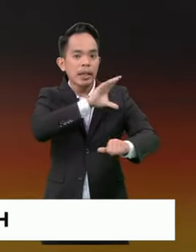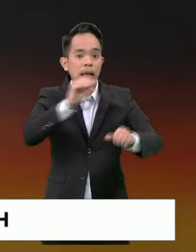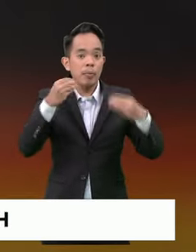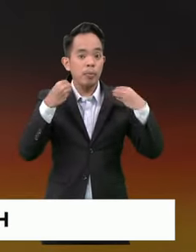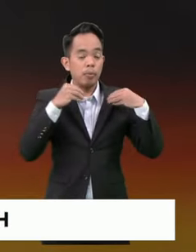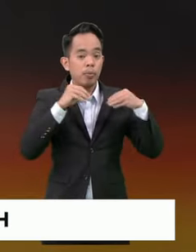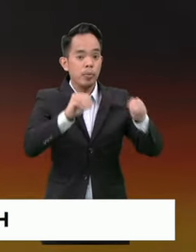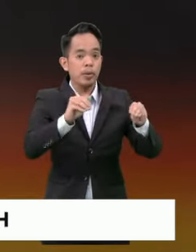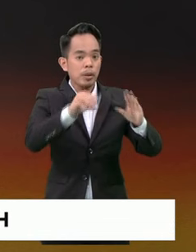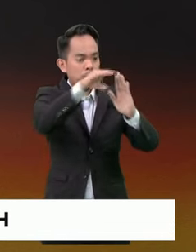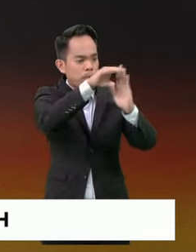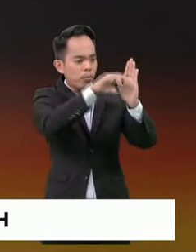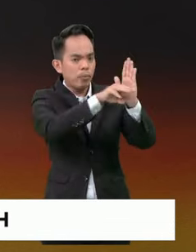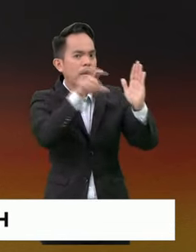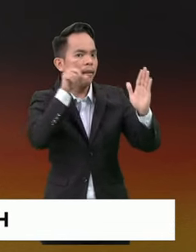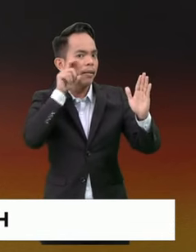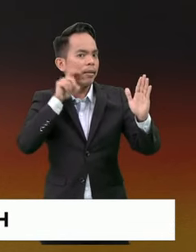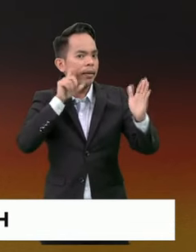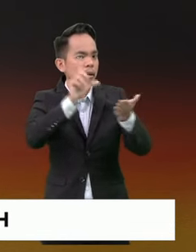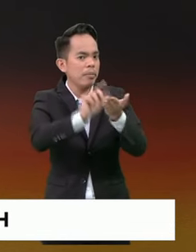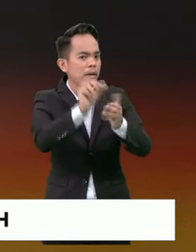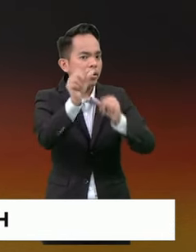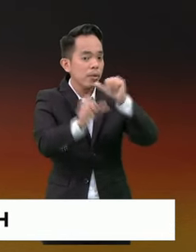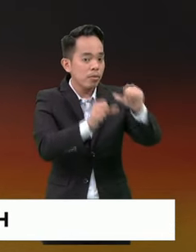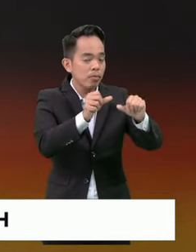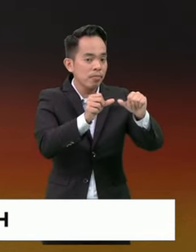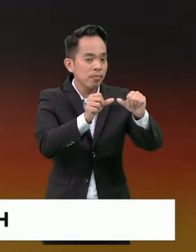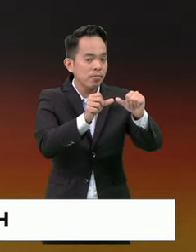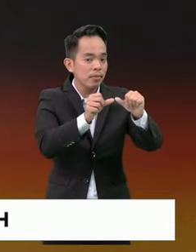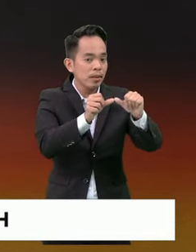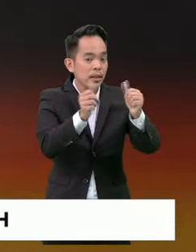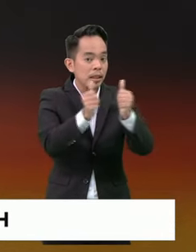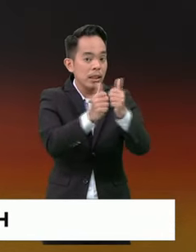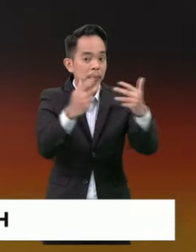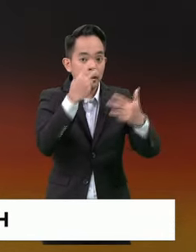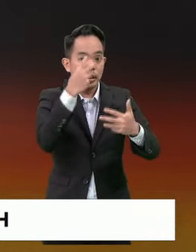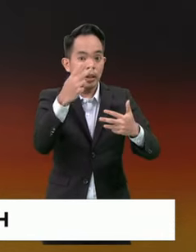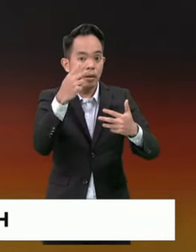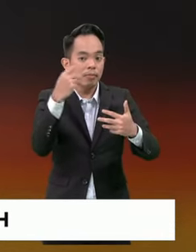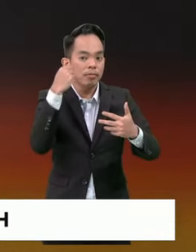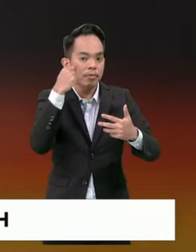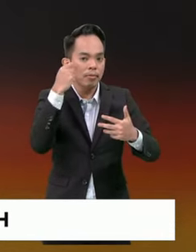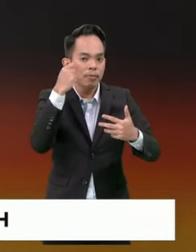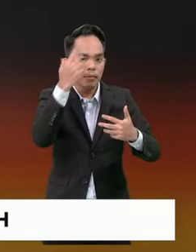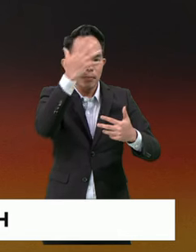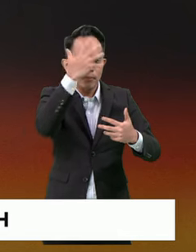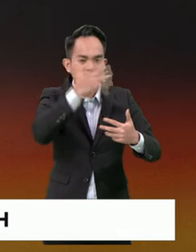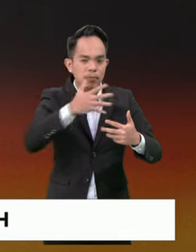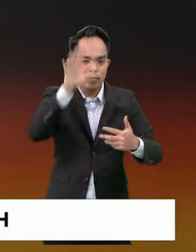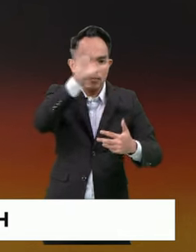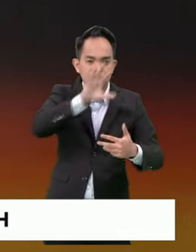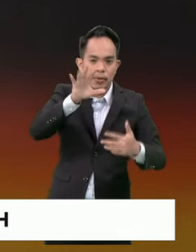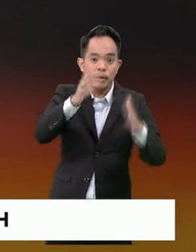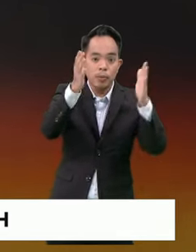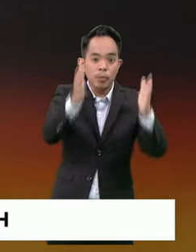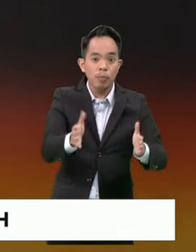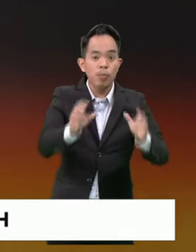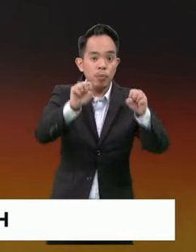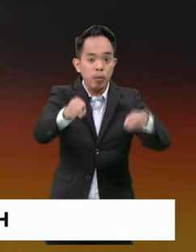penjualan kandungan seksual di media sosial dan tanpa memperlihatkan wajah individu, hanya perlu